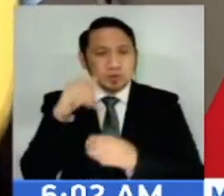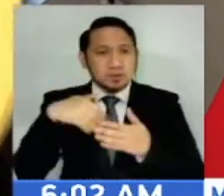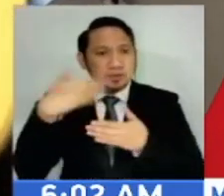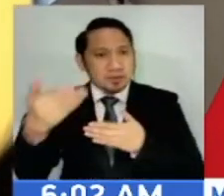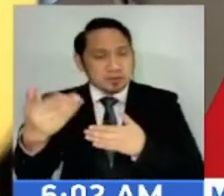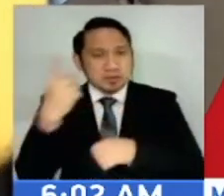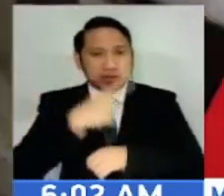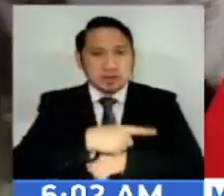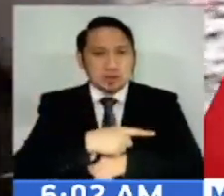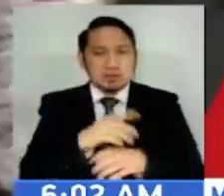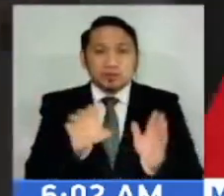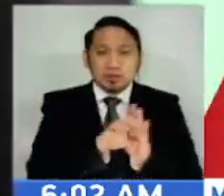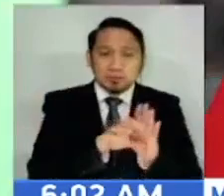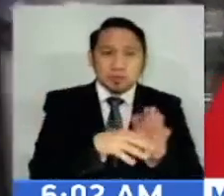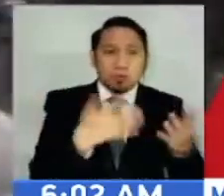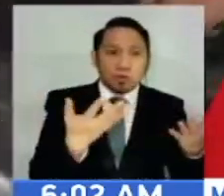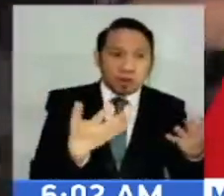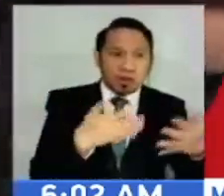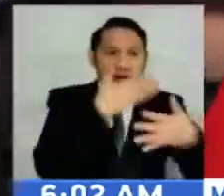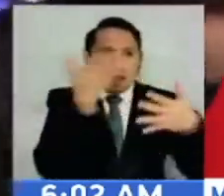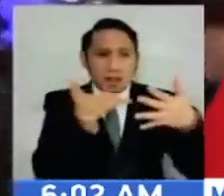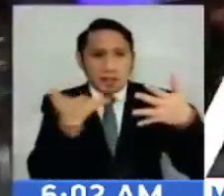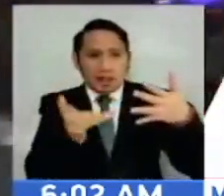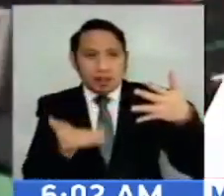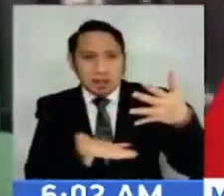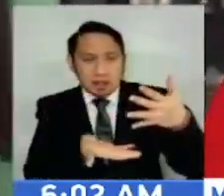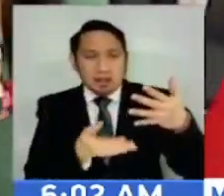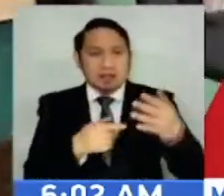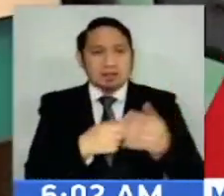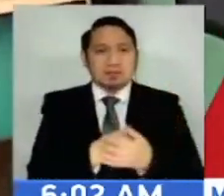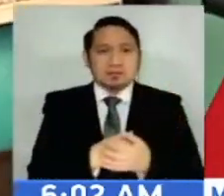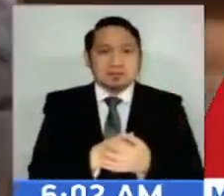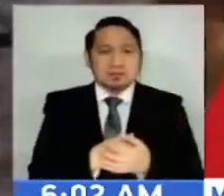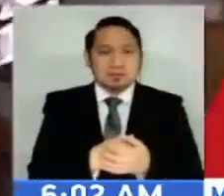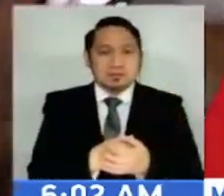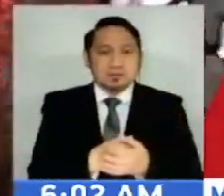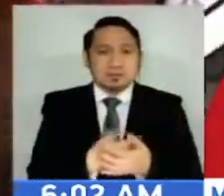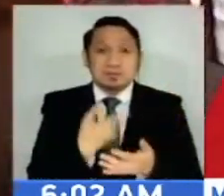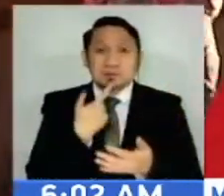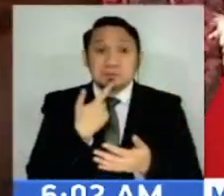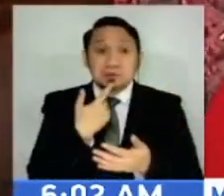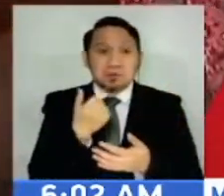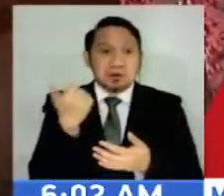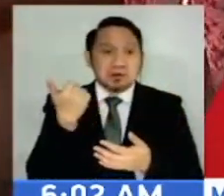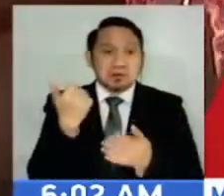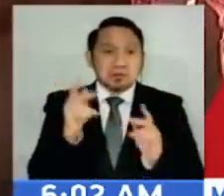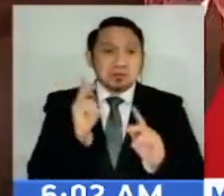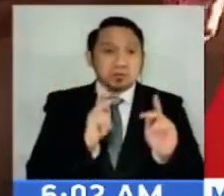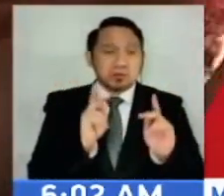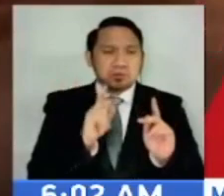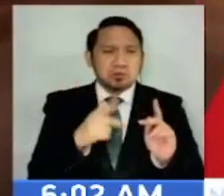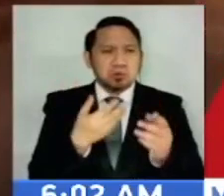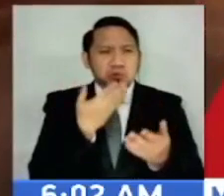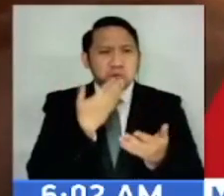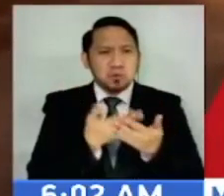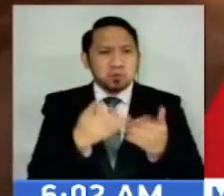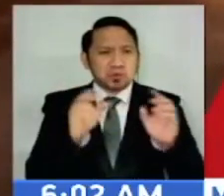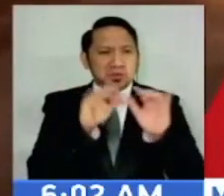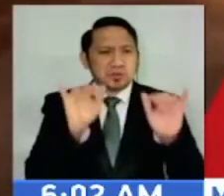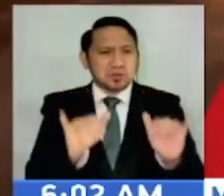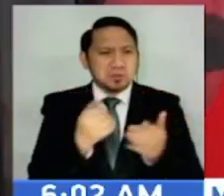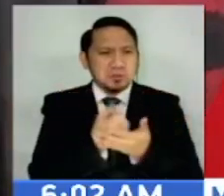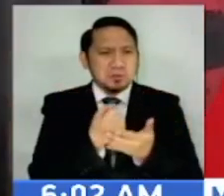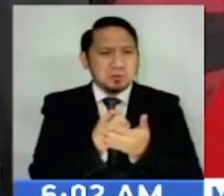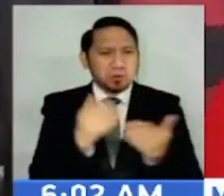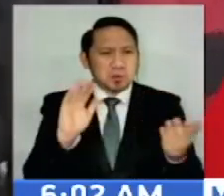babiyahe, kinabukasan wala. Pero sabi naman ng iba, mas gumanda na raw ang sistema ng pagpapasahod ngayon kumpara noong mga unang libreng